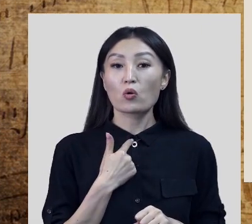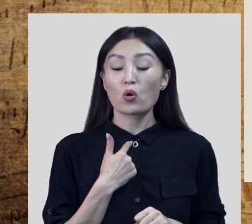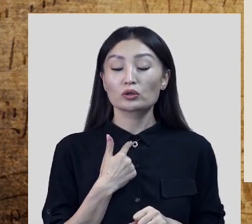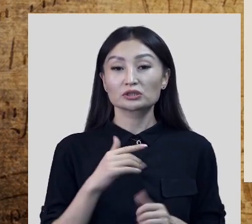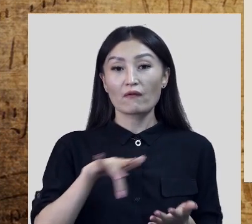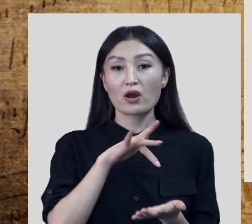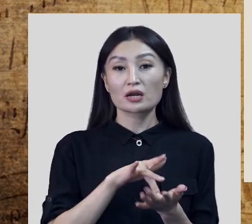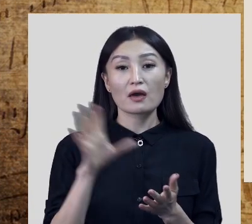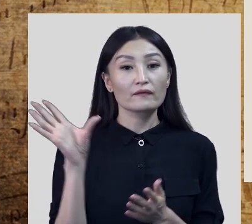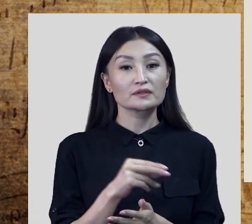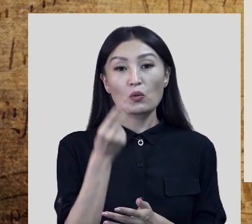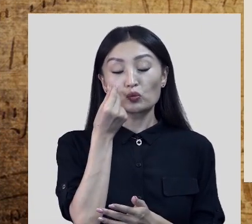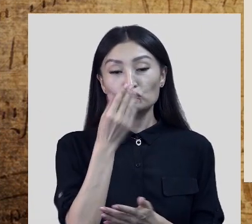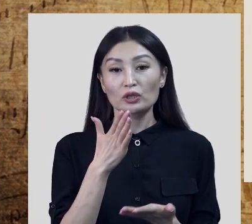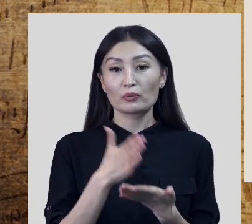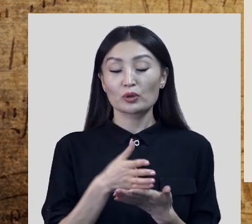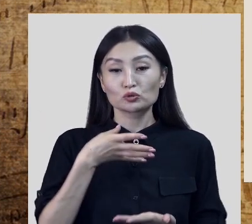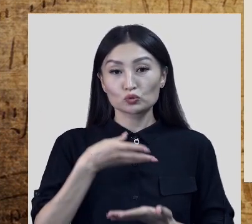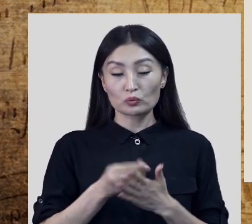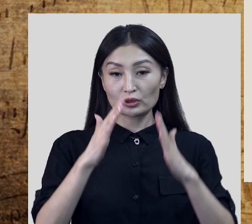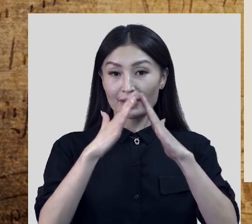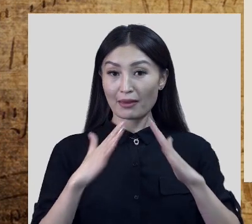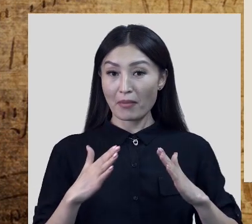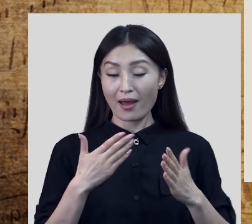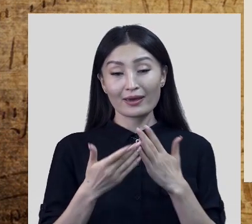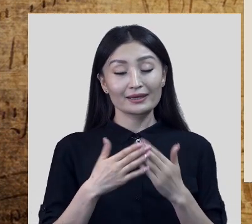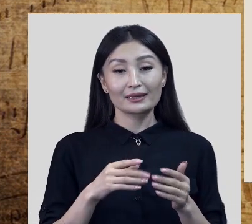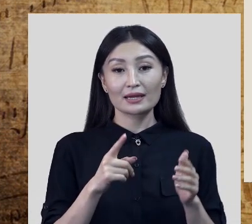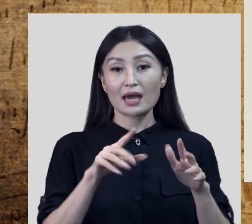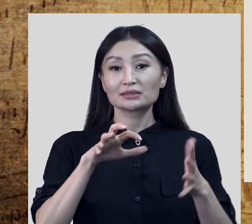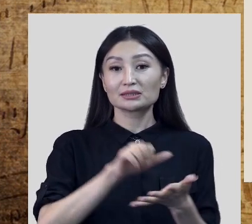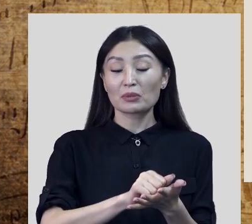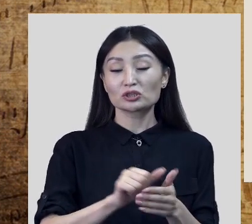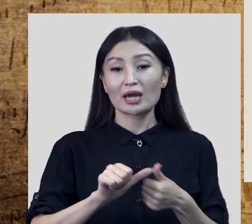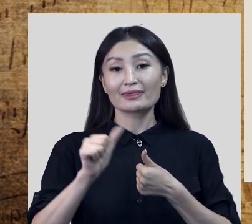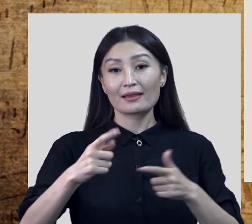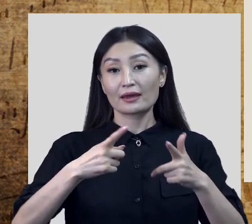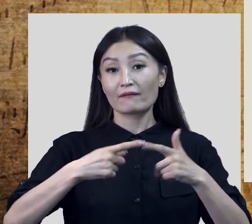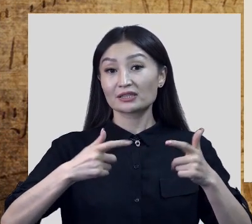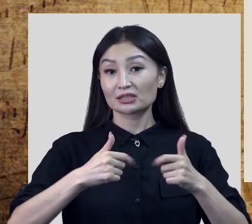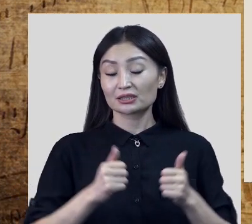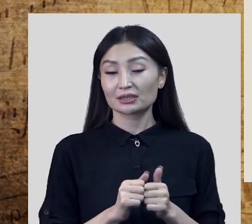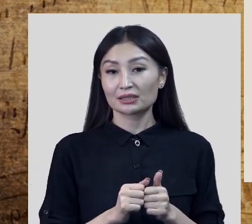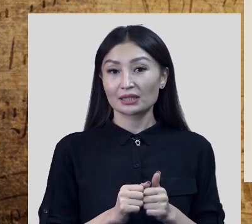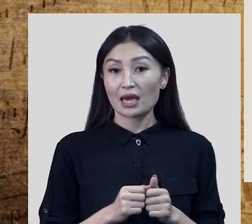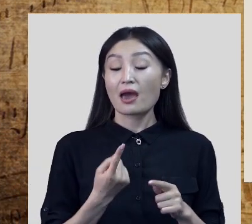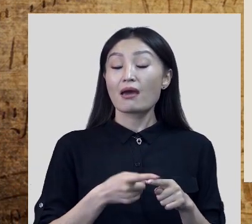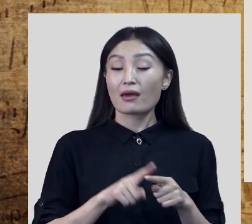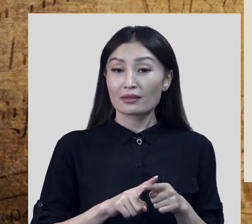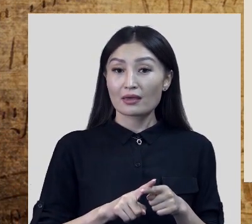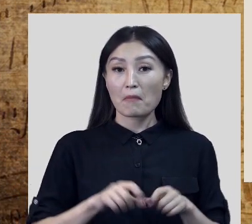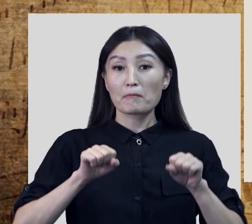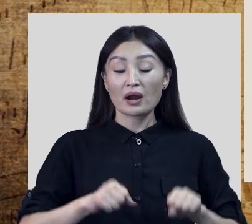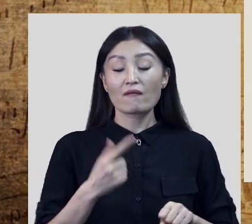было предоставлено всем мужчинам имевшим собственные дома или снимающим отдельной квартиры практически это означало что